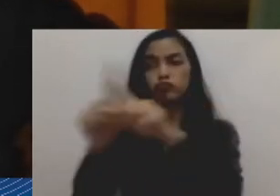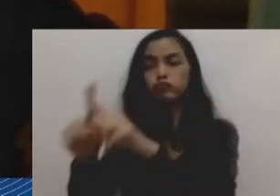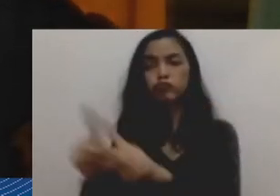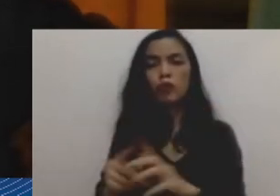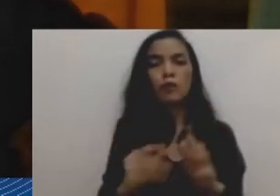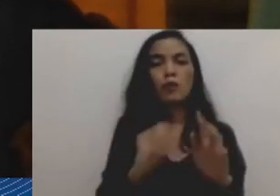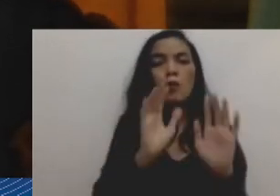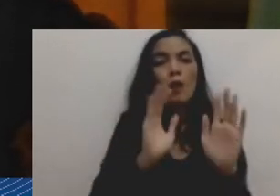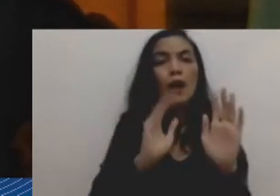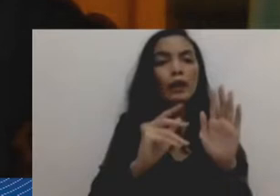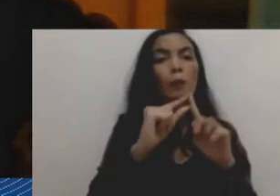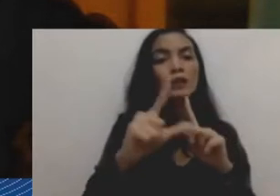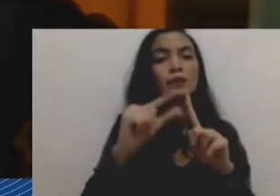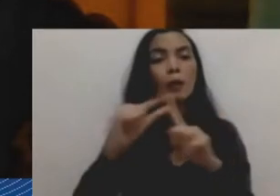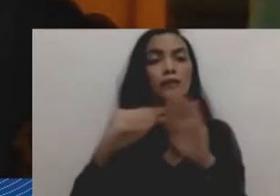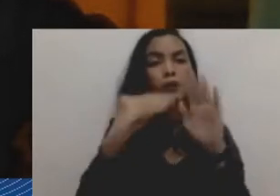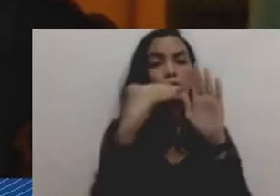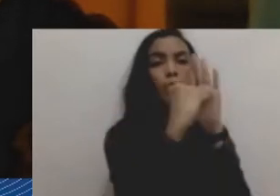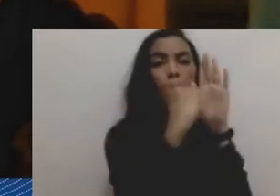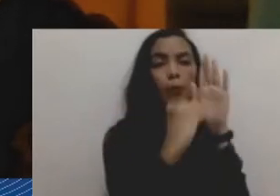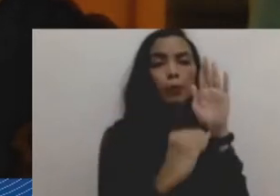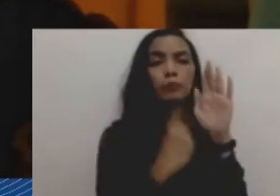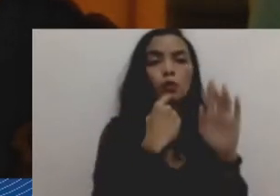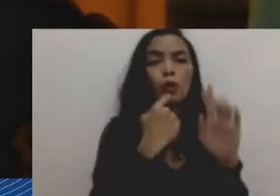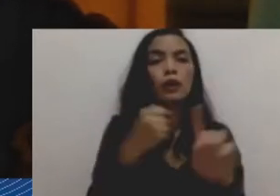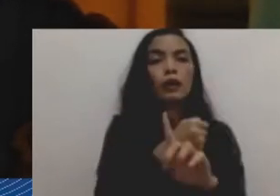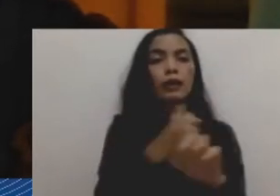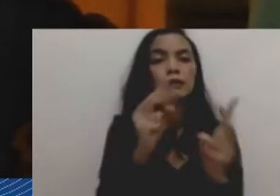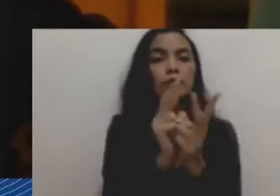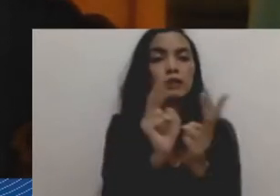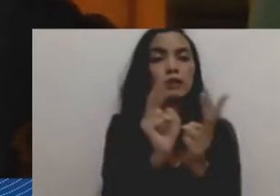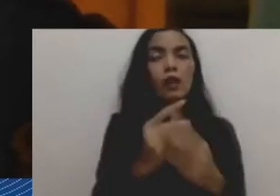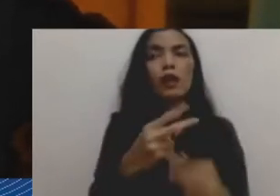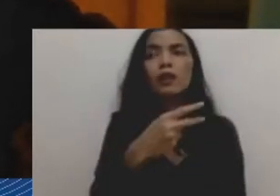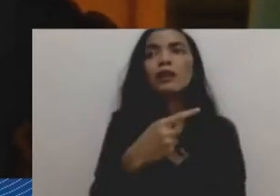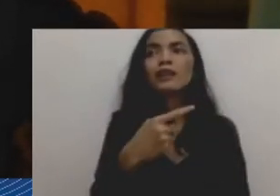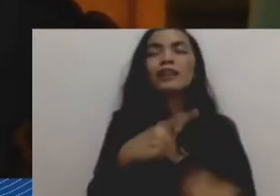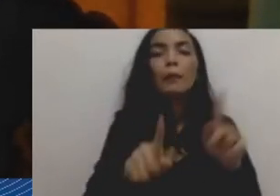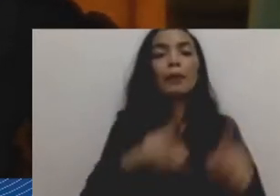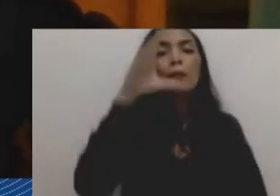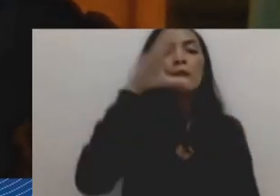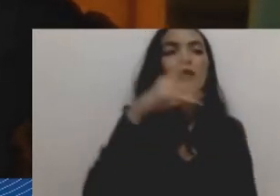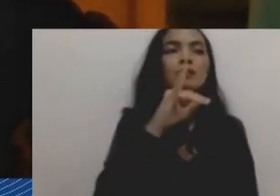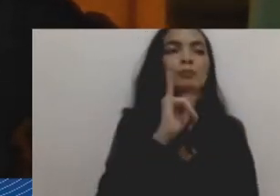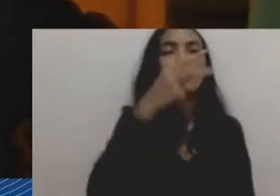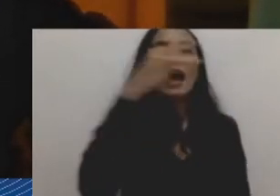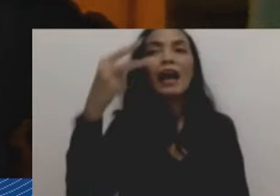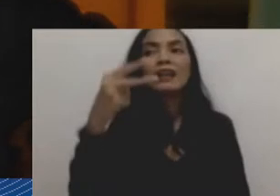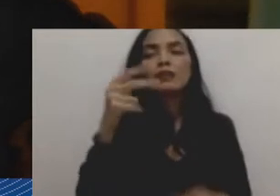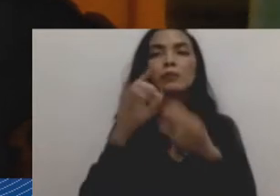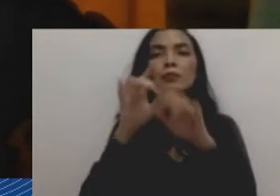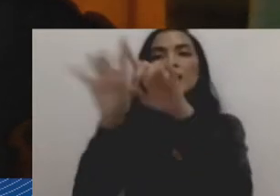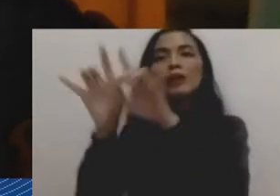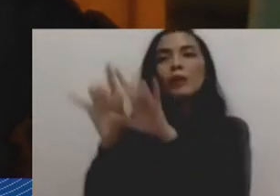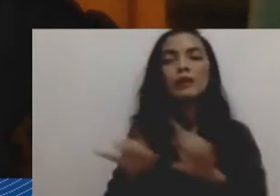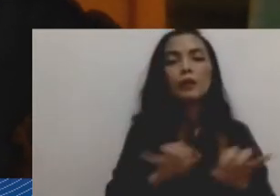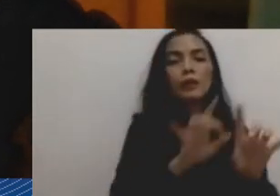mencantumkan kekerasan seksual dengan pemahaman yang berbeda. Kalau di KUHP itu lebih persoalan kesusilaan